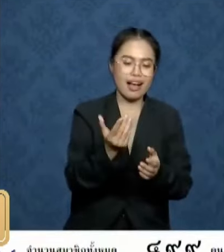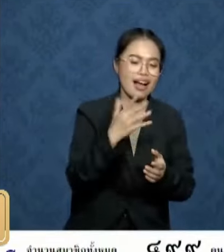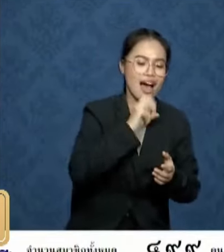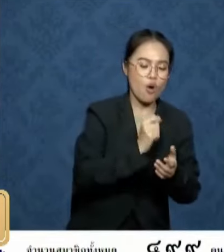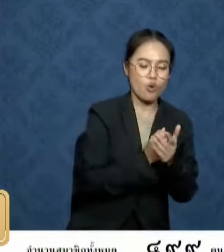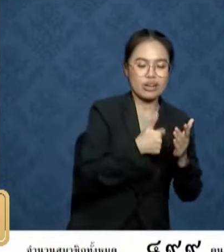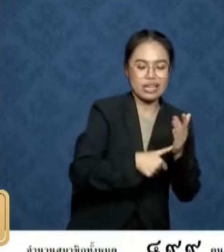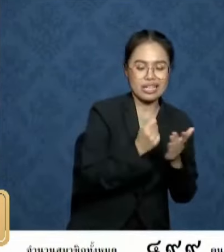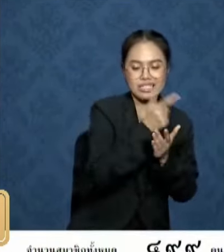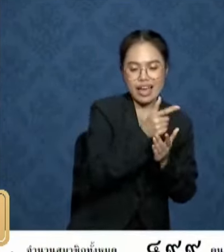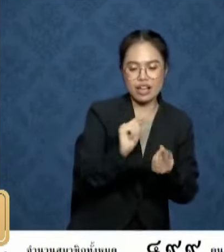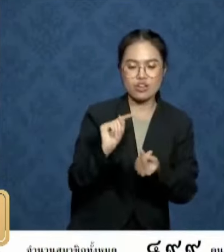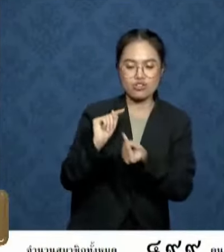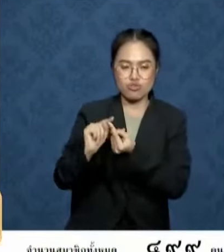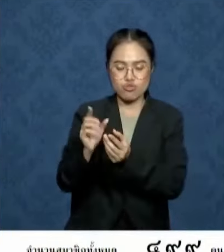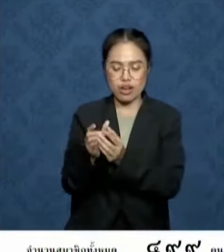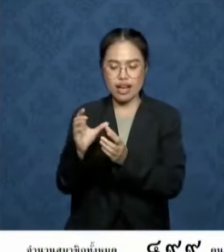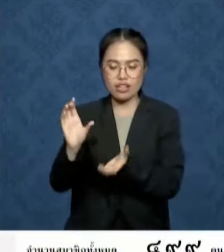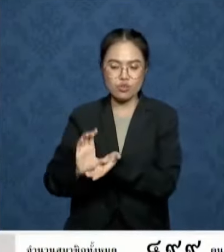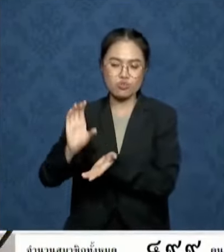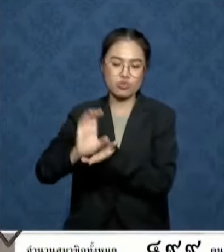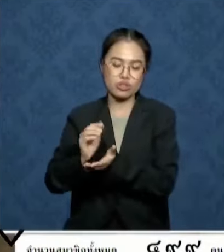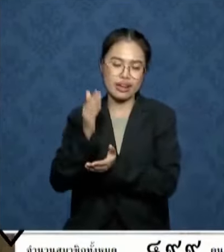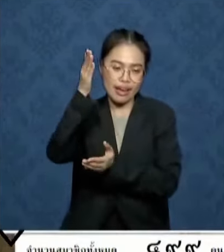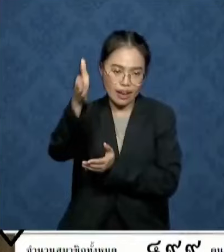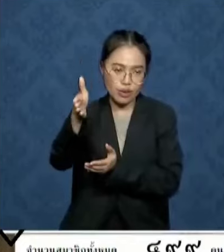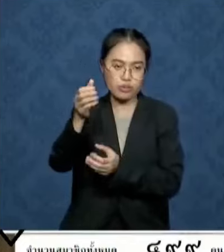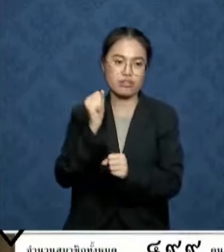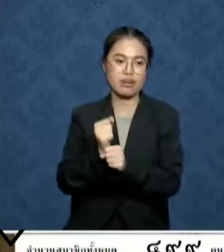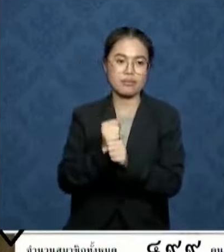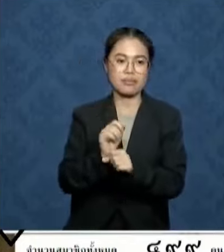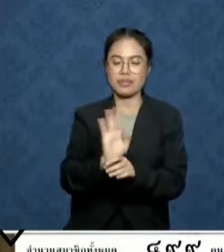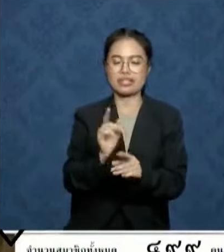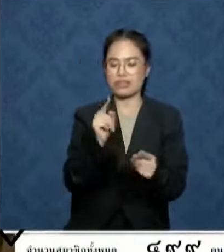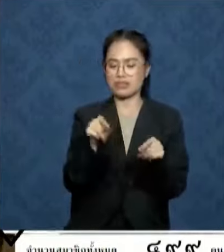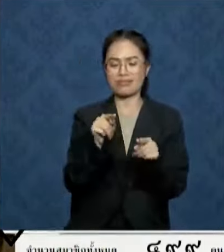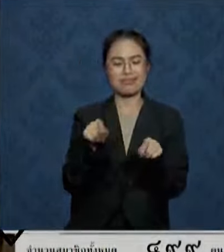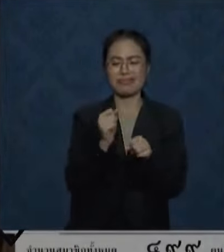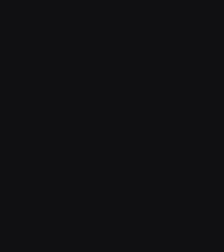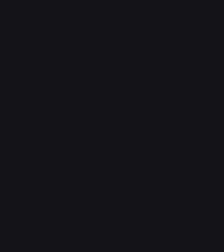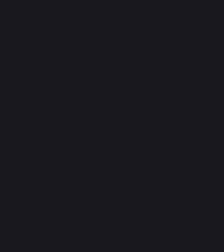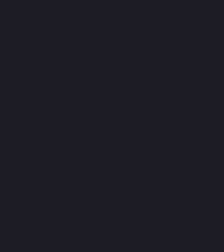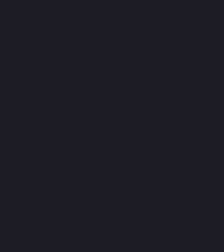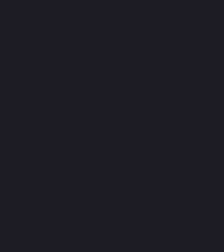ากกันไม่ใช่จัดสัน งบสอดใส้เอาอดีตมาเบีดบงอนาคตเช่นนี้ขอบคณครั ทานประทาน